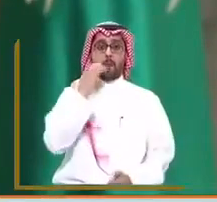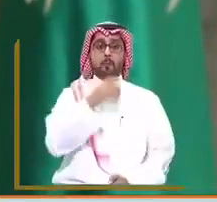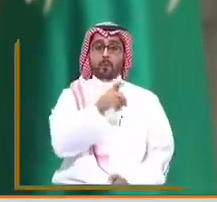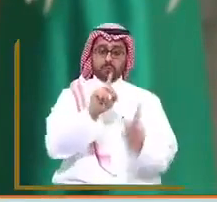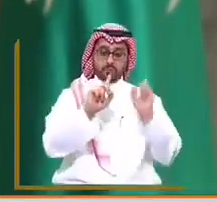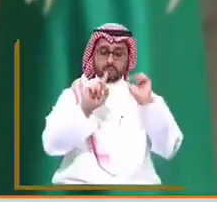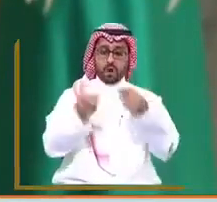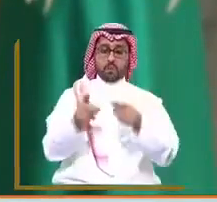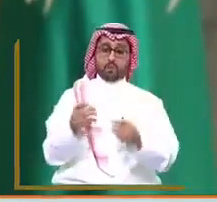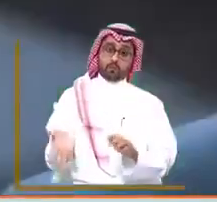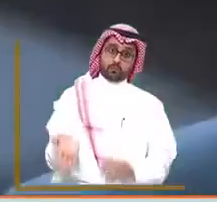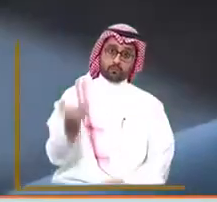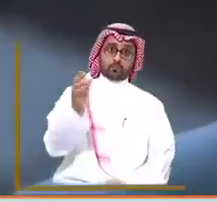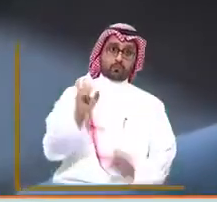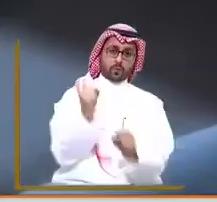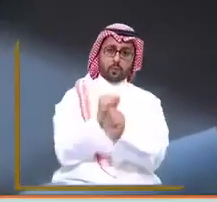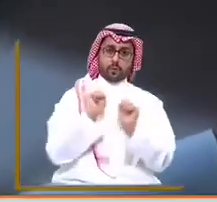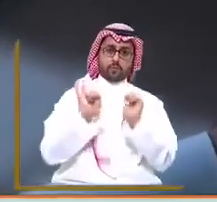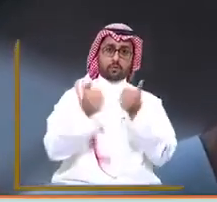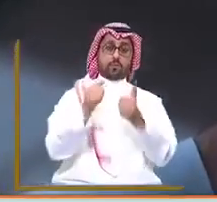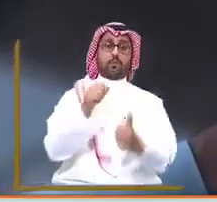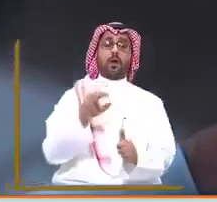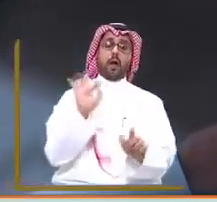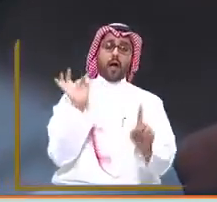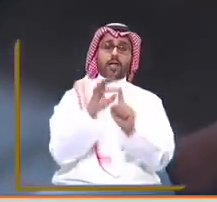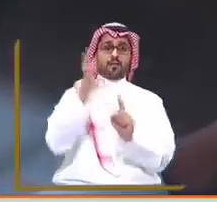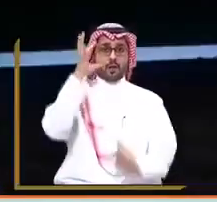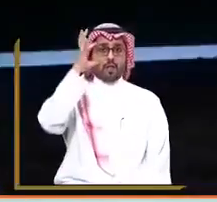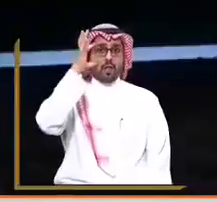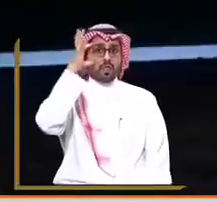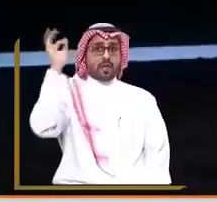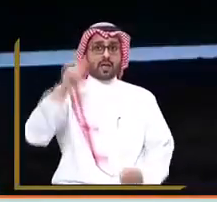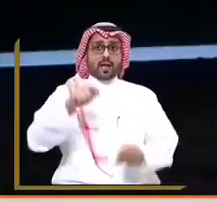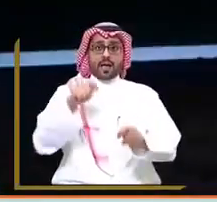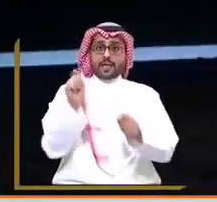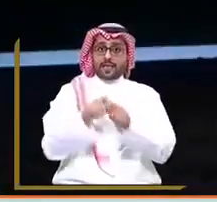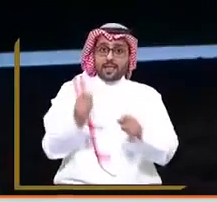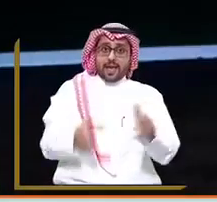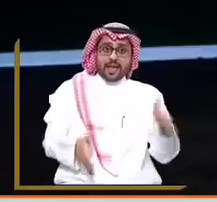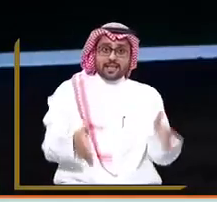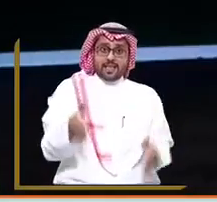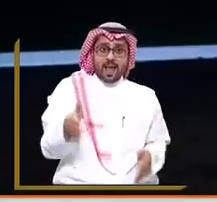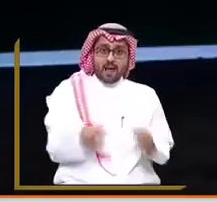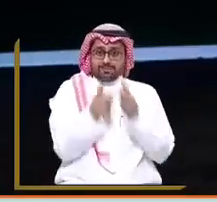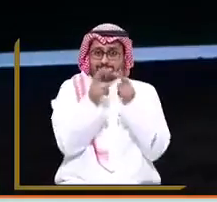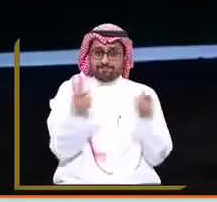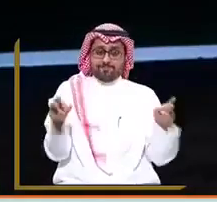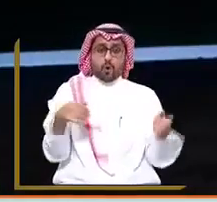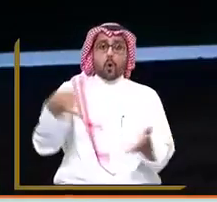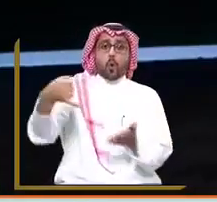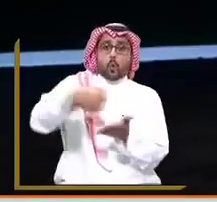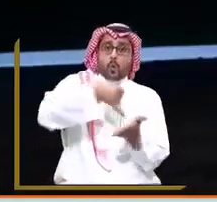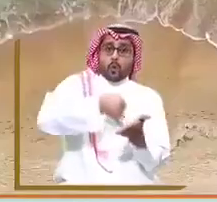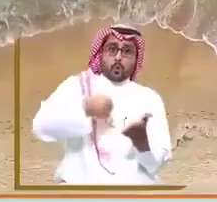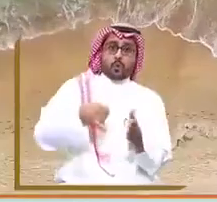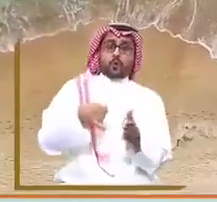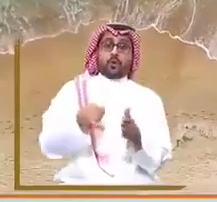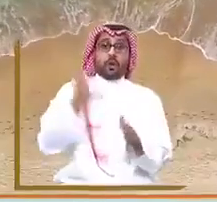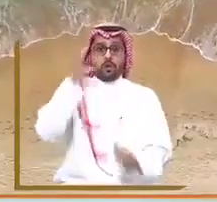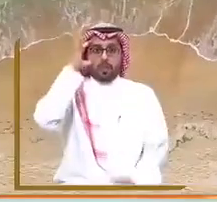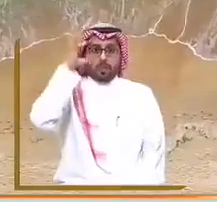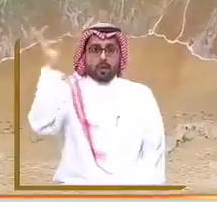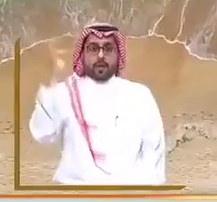في مجالات الثورة الصناعية والذكاء الاصطناعي وبناء مدن المستقبل لتحقيق أهداف التنمية